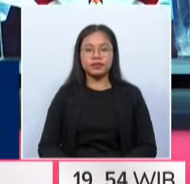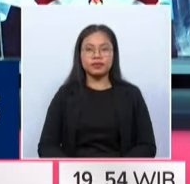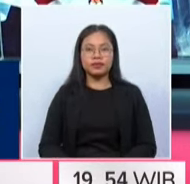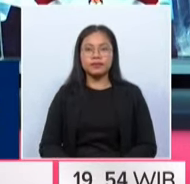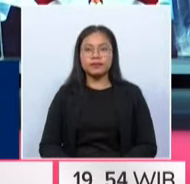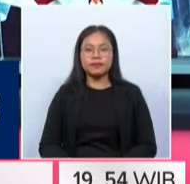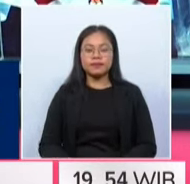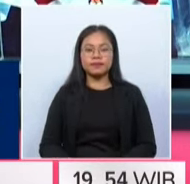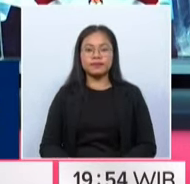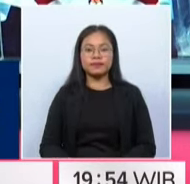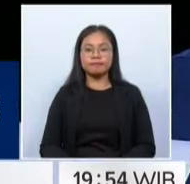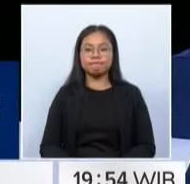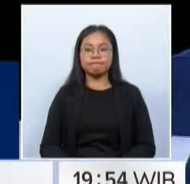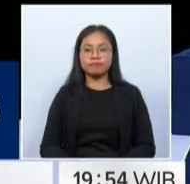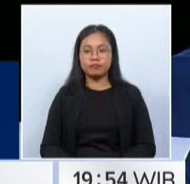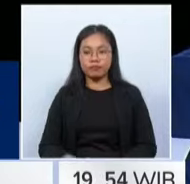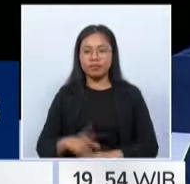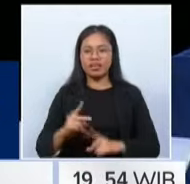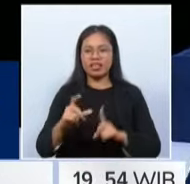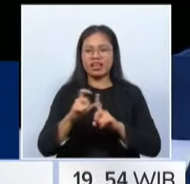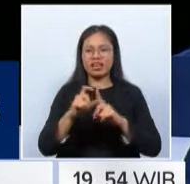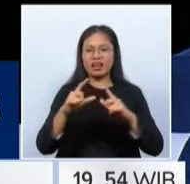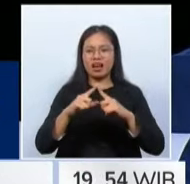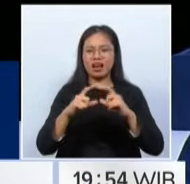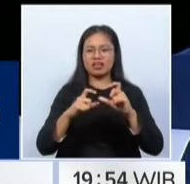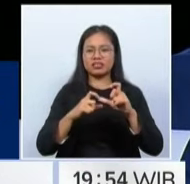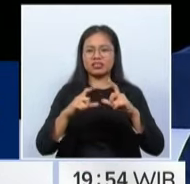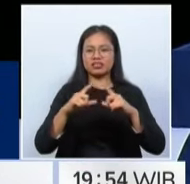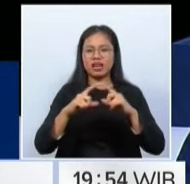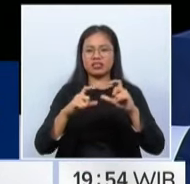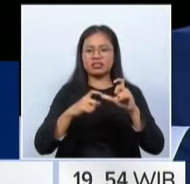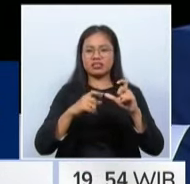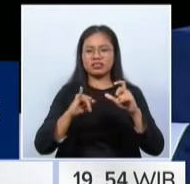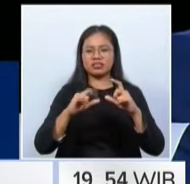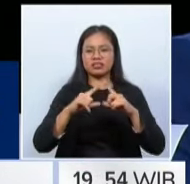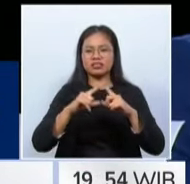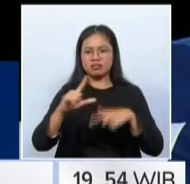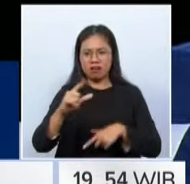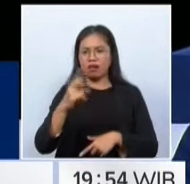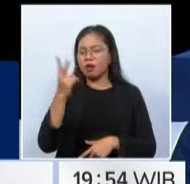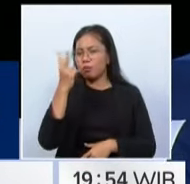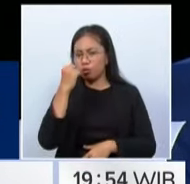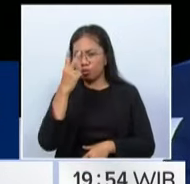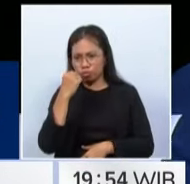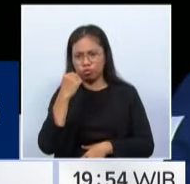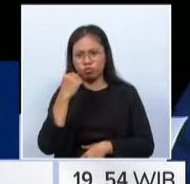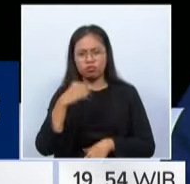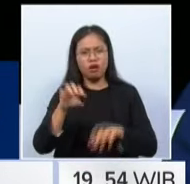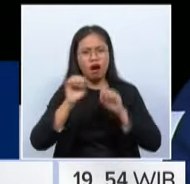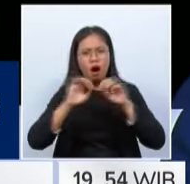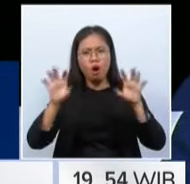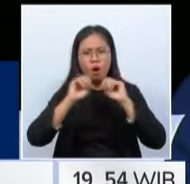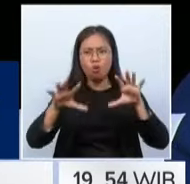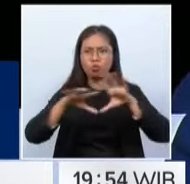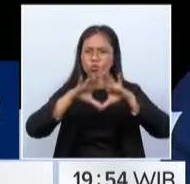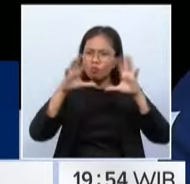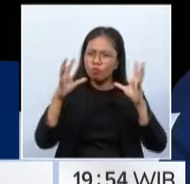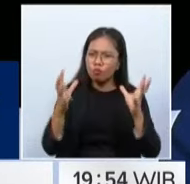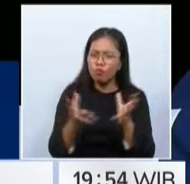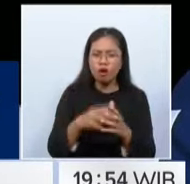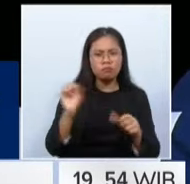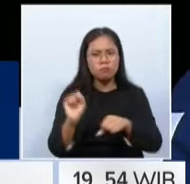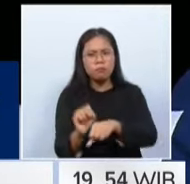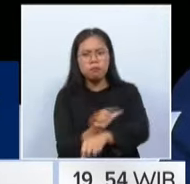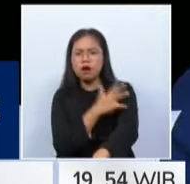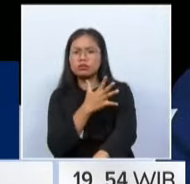inisiator 1955 Indonesia menginspirasi dunia dalam membangun kerjaama